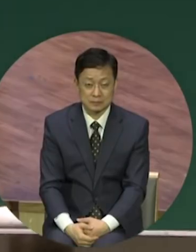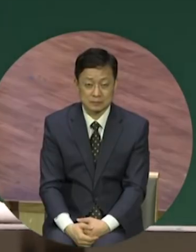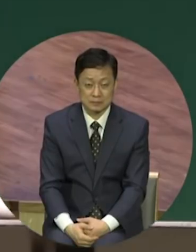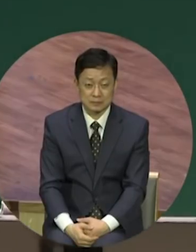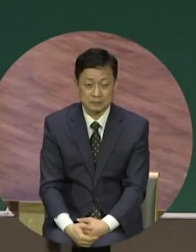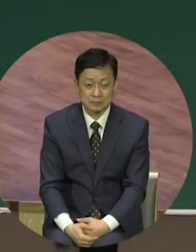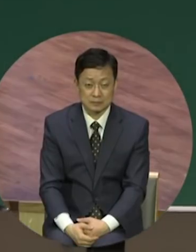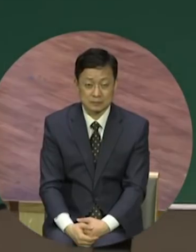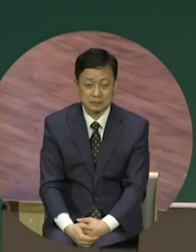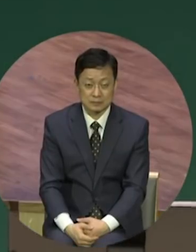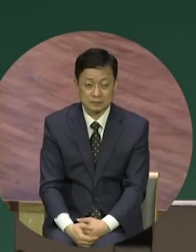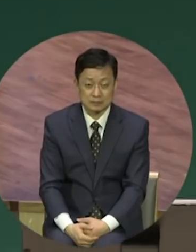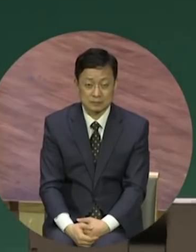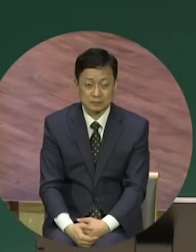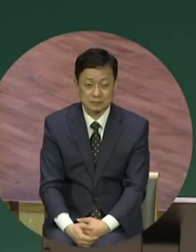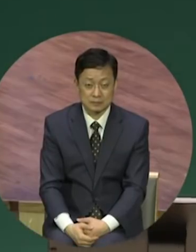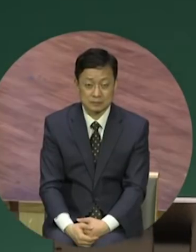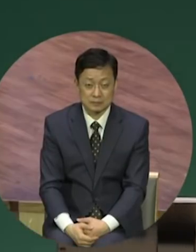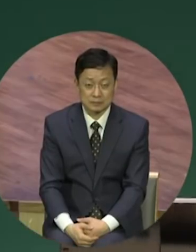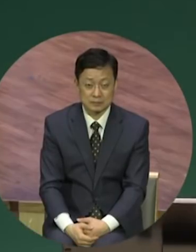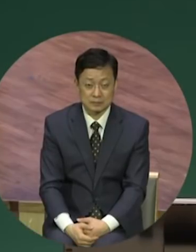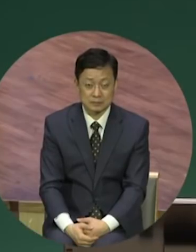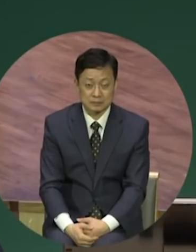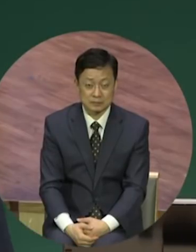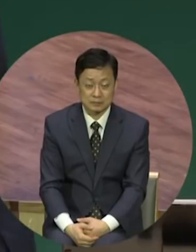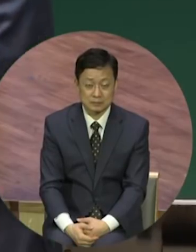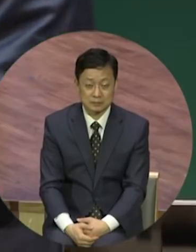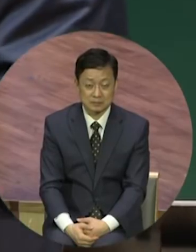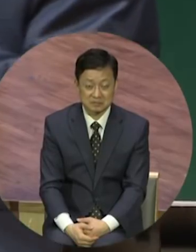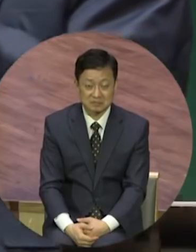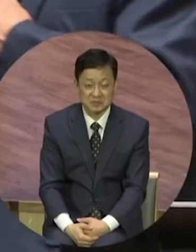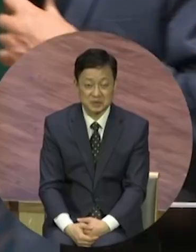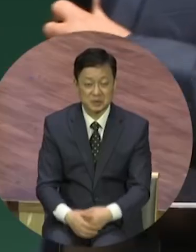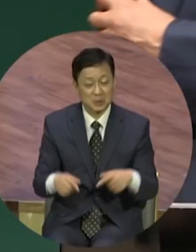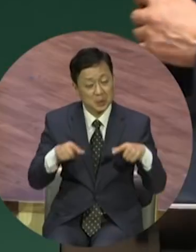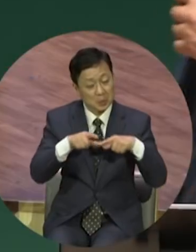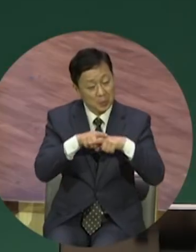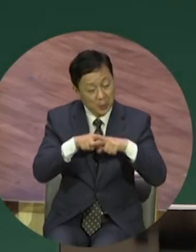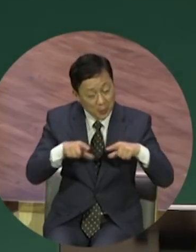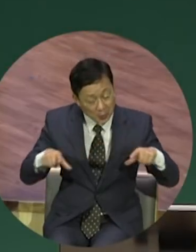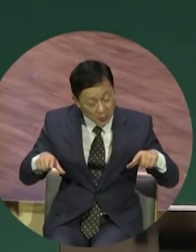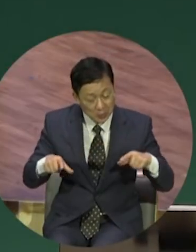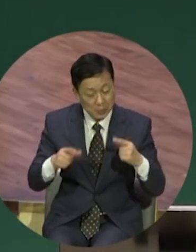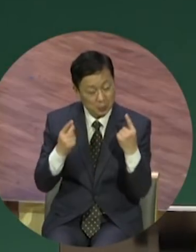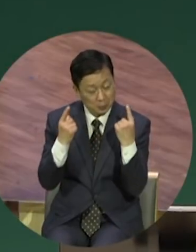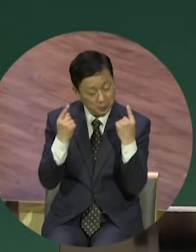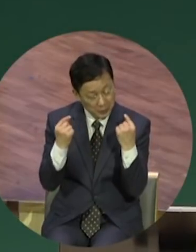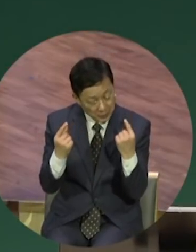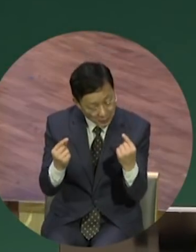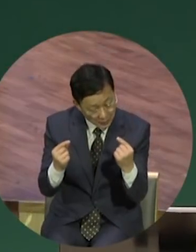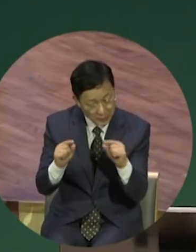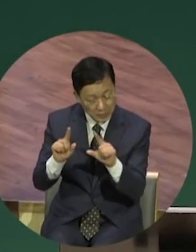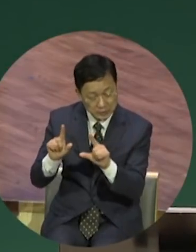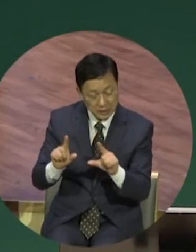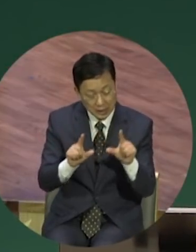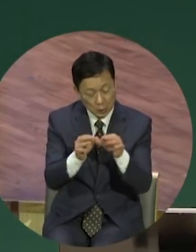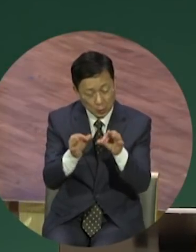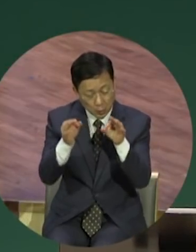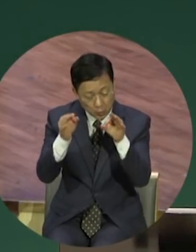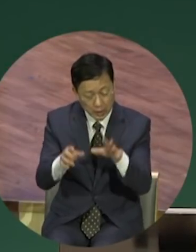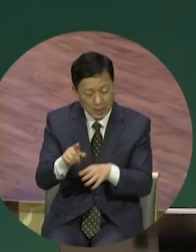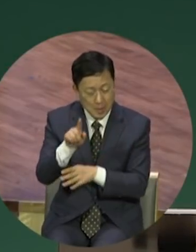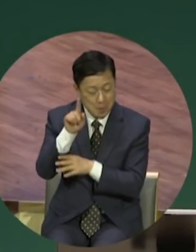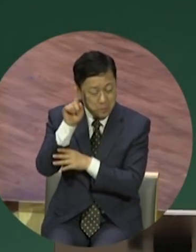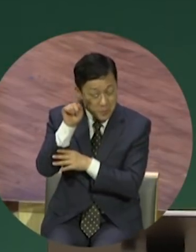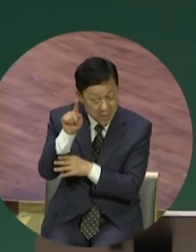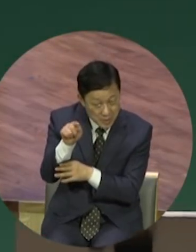평생도 중요하지만은 평상시에 굉장한 힘을 누리고 있다. And what's most important is that with the power of the word and prayer, of course they